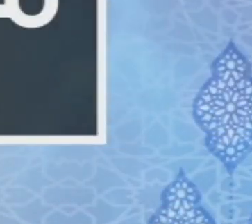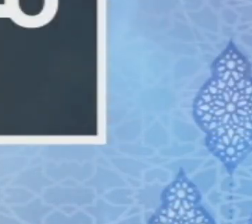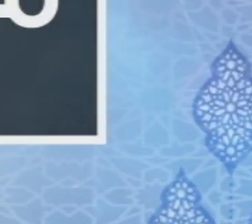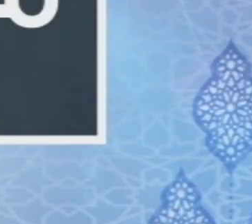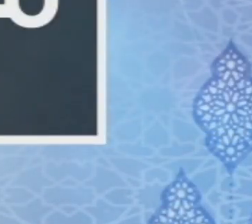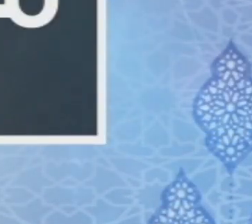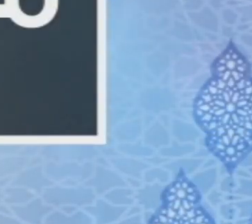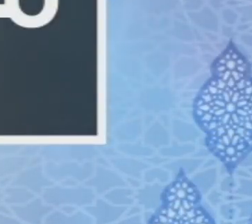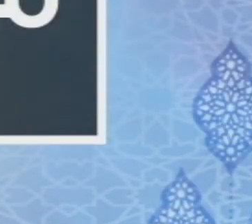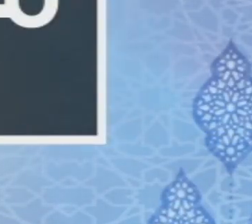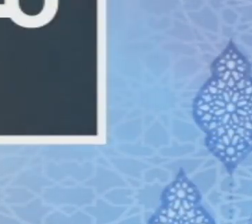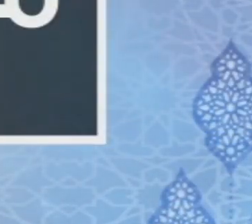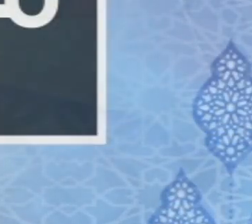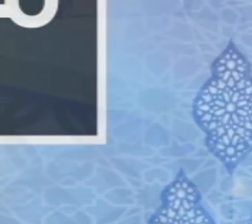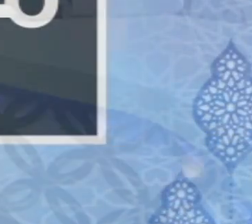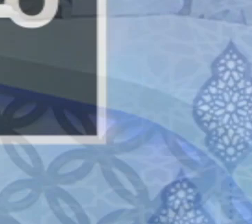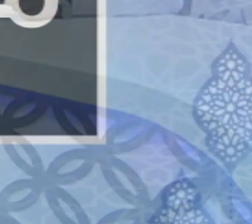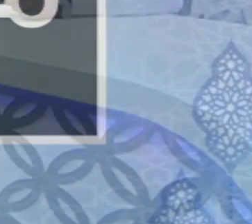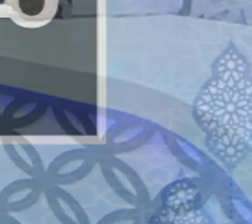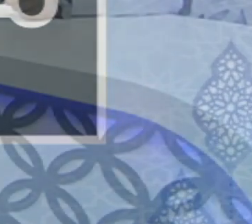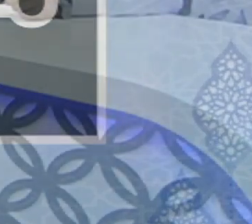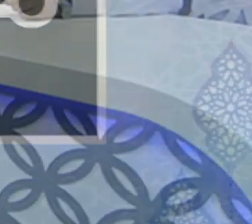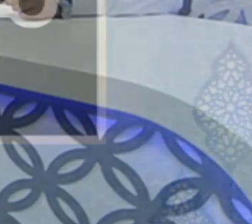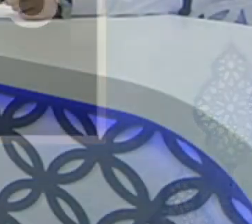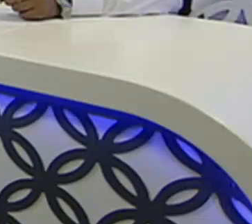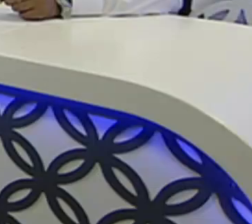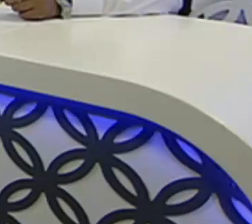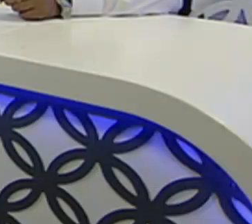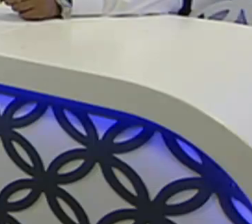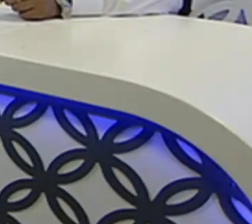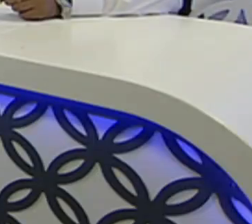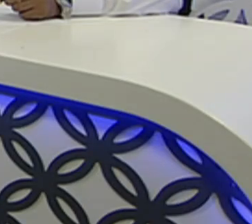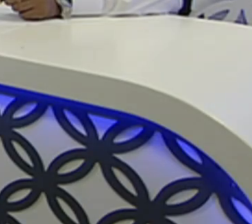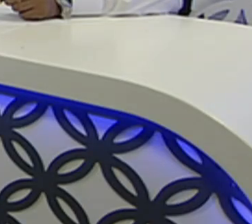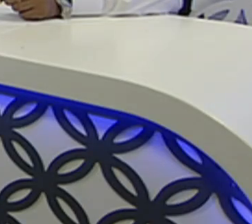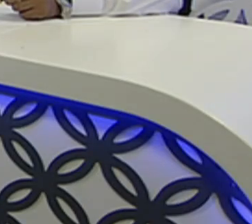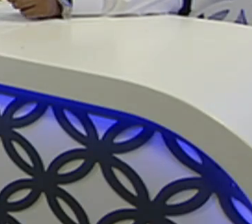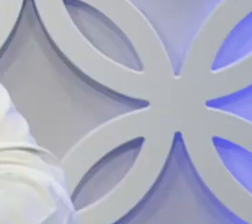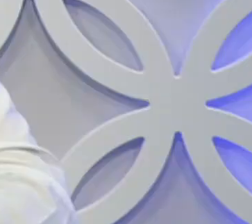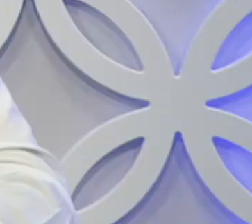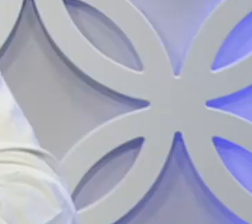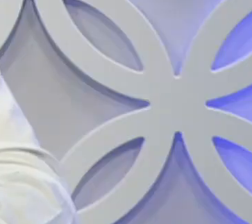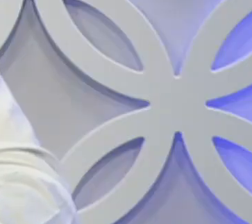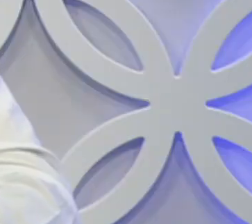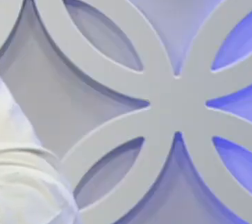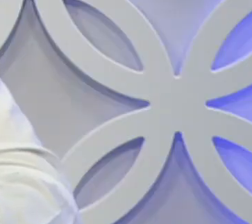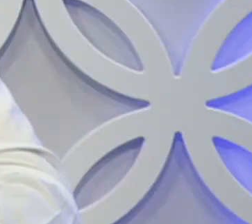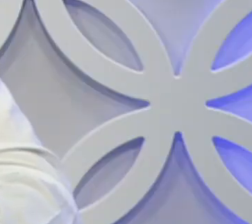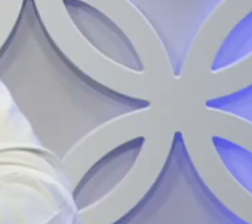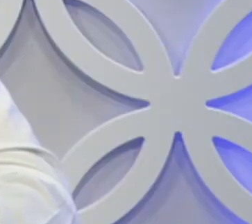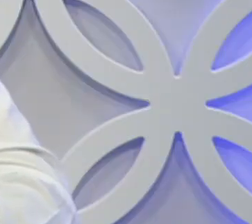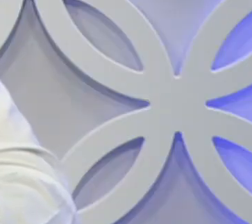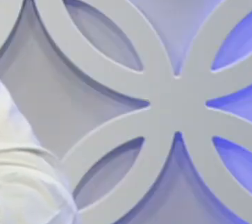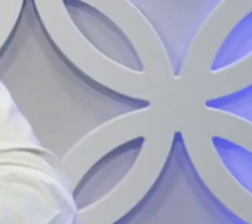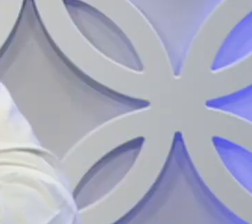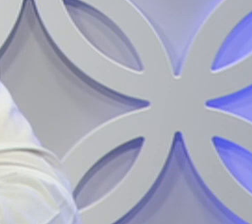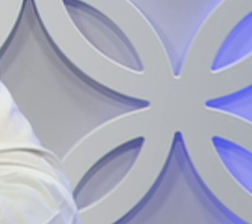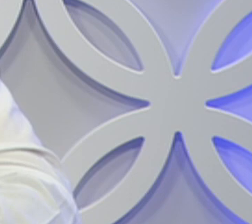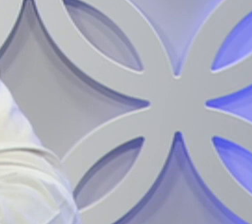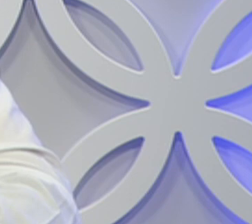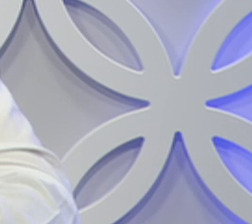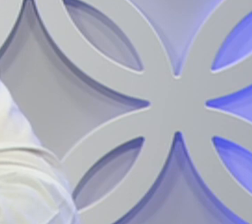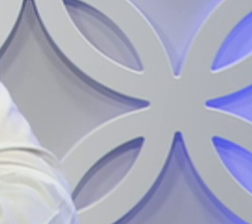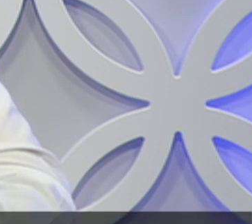فللافتاء عندهم كنوز تحيل مدارك الظلمات السلام عليكم ورحمه الله